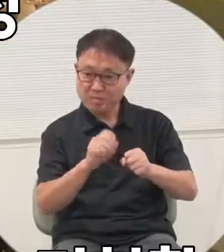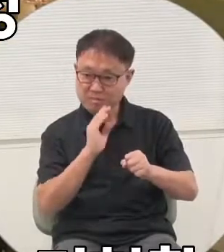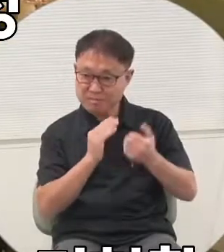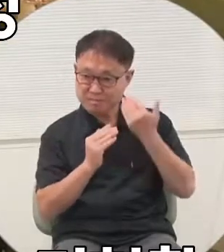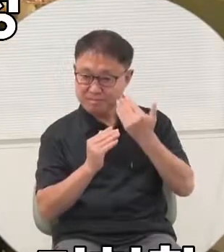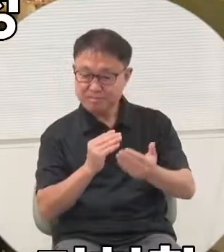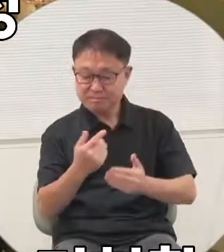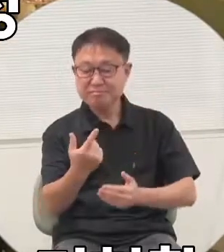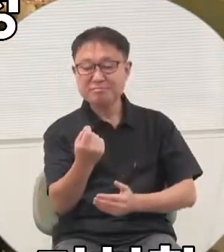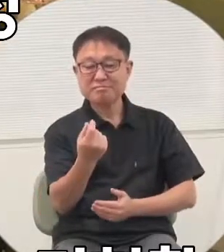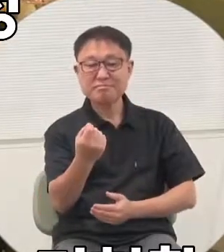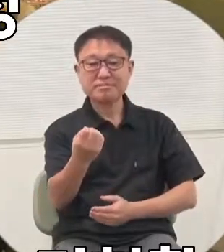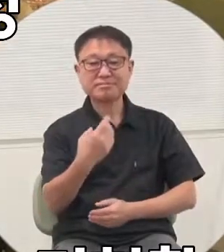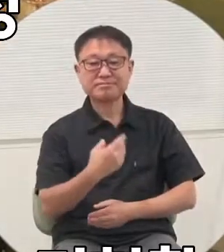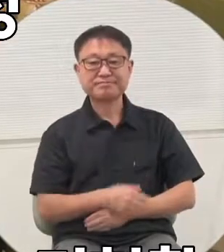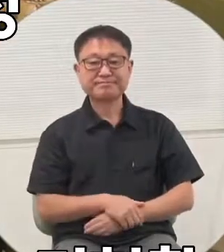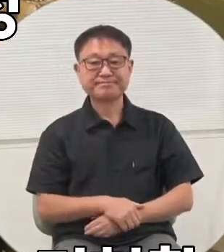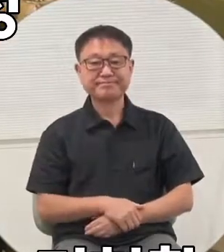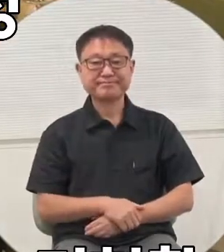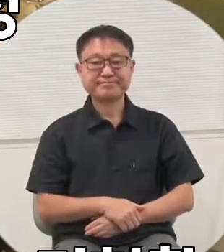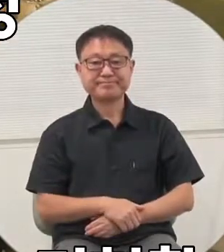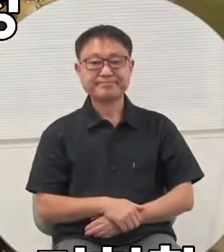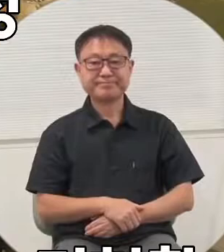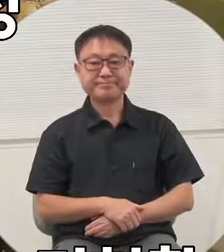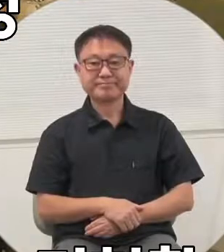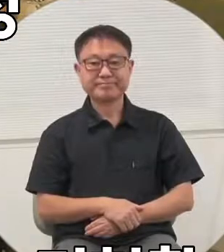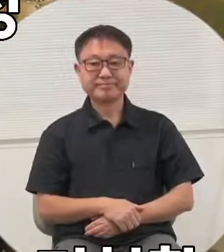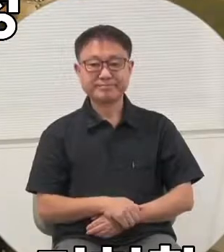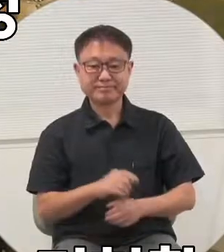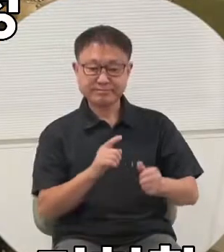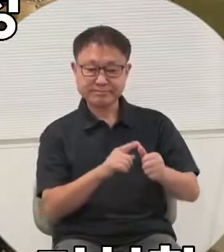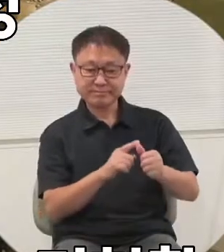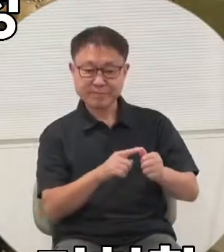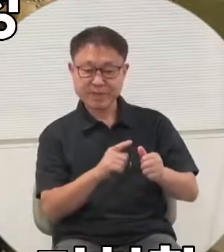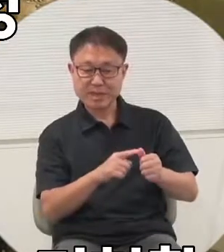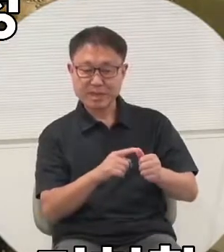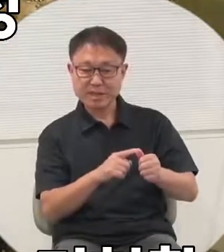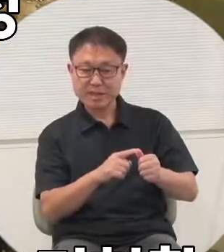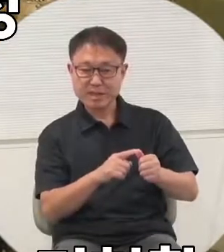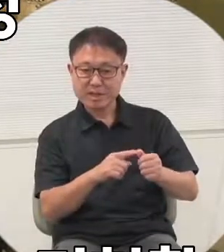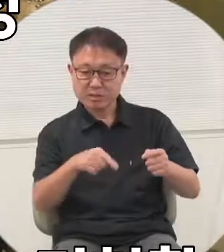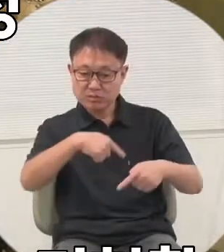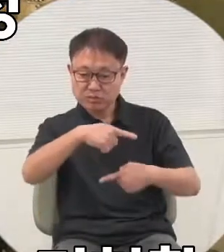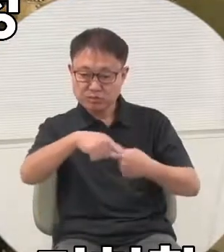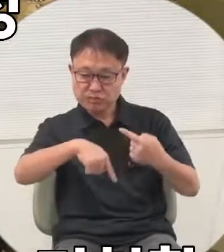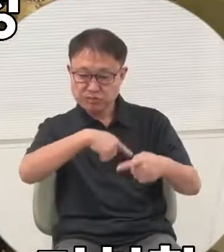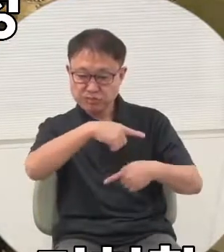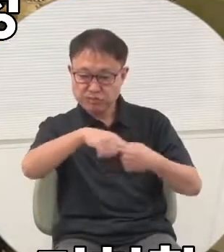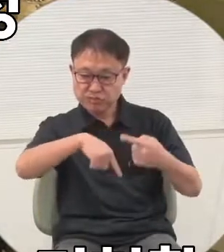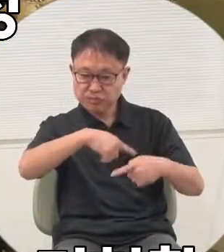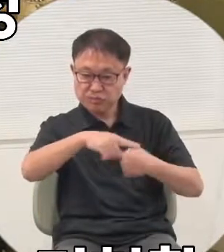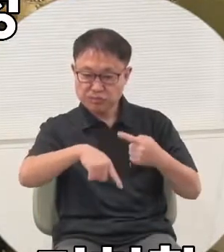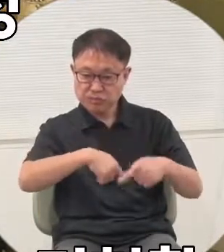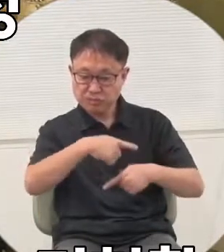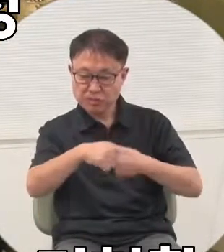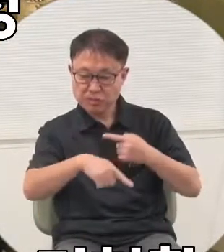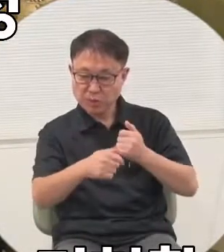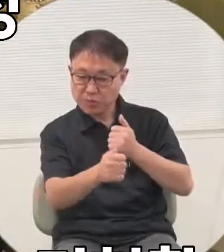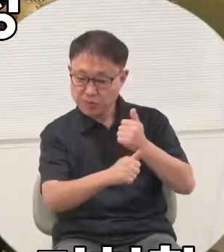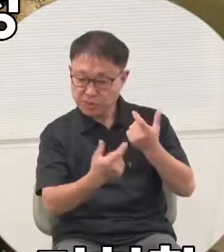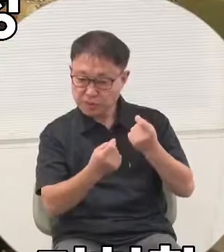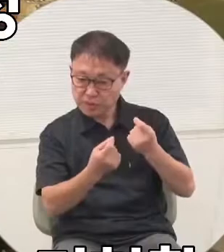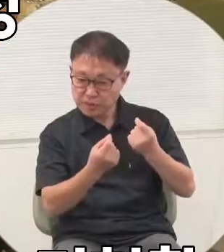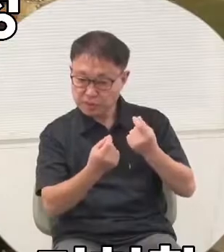같습니다. 그렇죠. 네, 또 여기 김청 선생님은 또 서울마을활동가연대 운영위원으로 함께하고 계시고 있는 걸로 알고